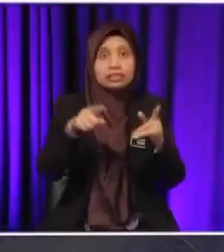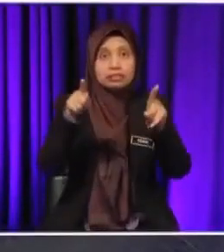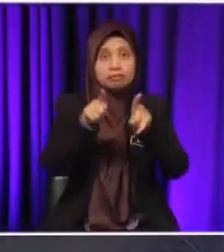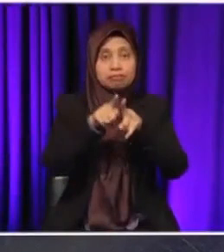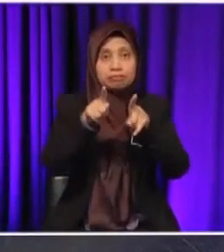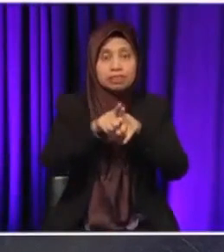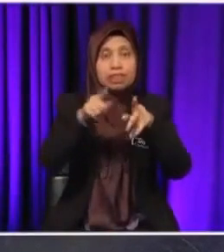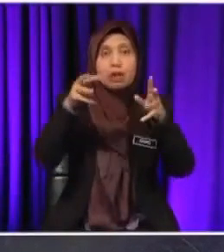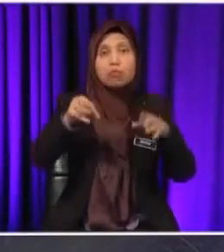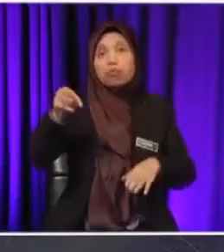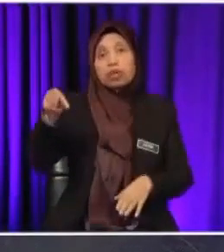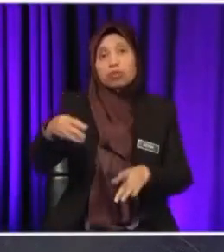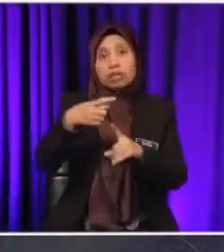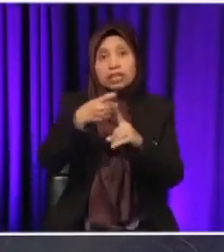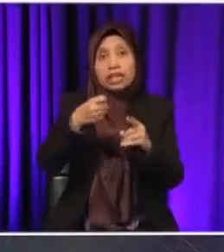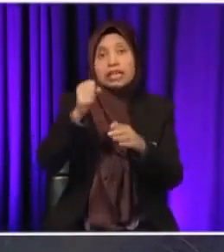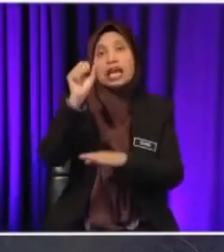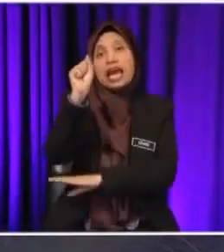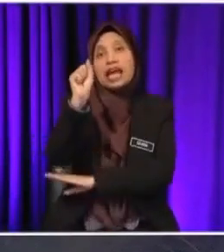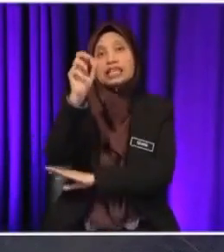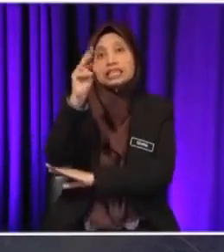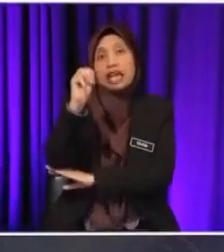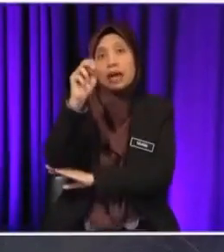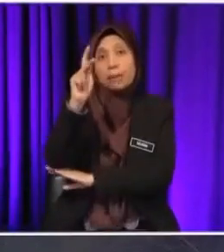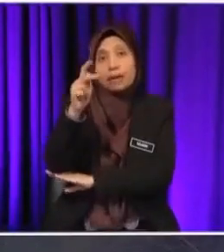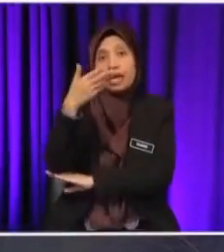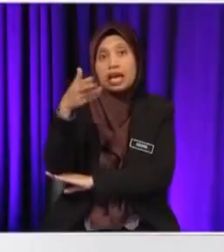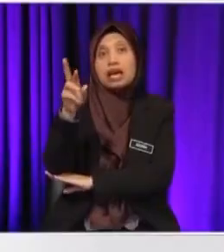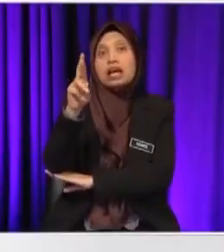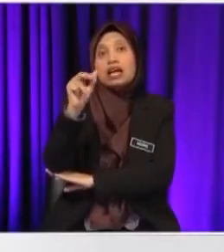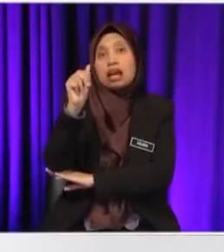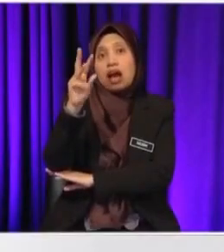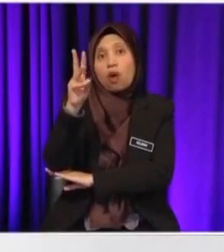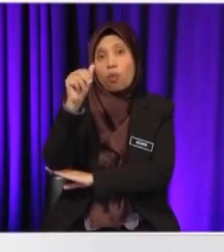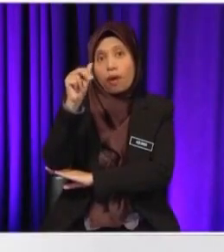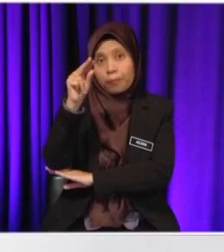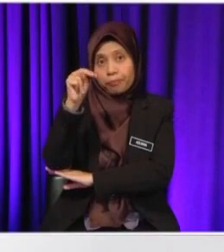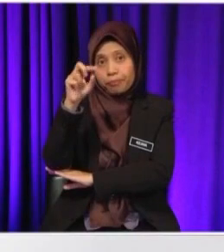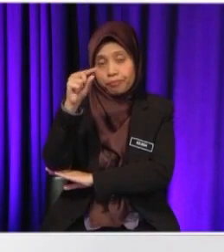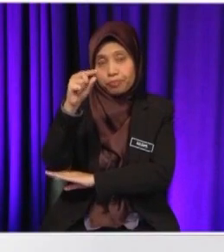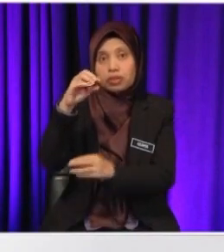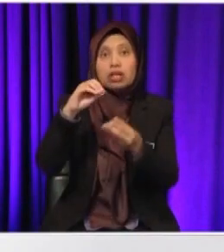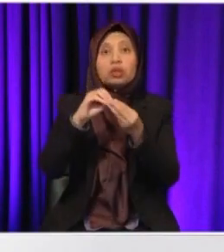adalah pelajar-pelajar daripada SMK Rawang, sekolah saya sendiri. Saya perkenalkan dulu yang pertama,